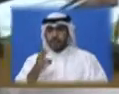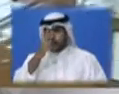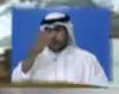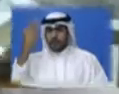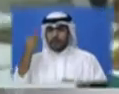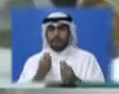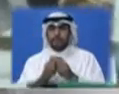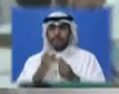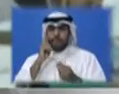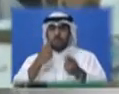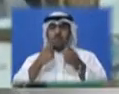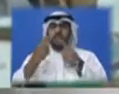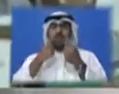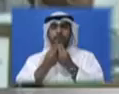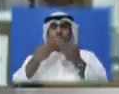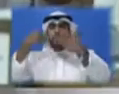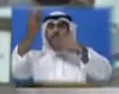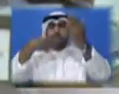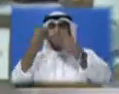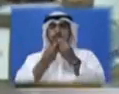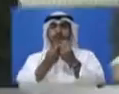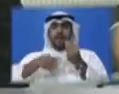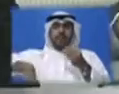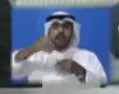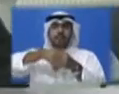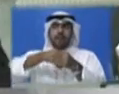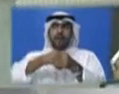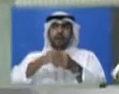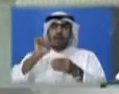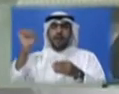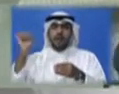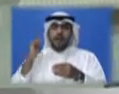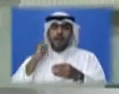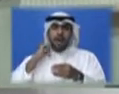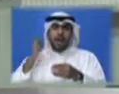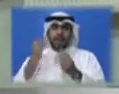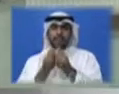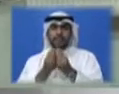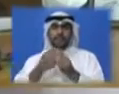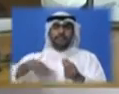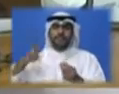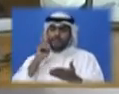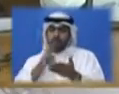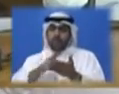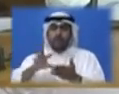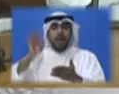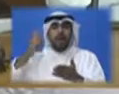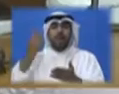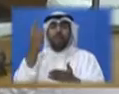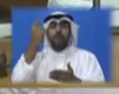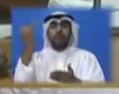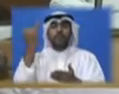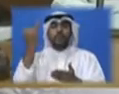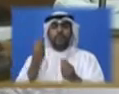تم مراسلة جميع البرلمانات العربية لترشيح من يرونه مناسب لهم،